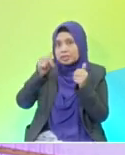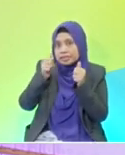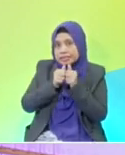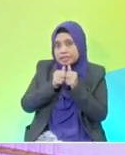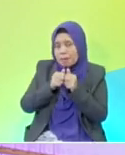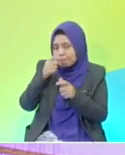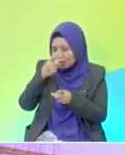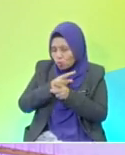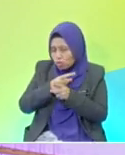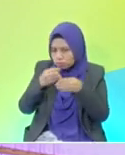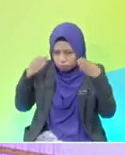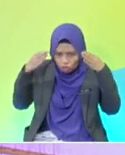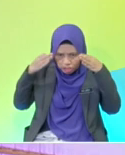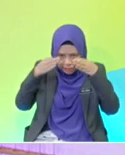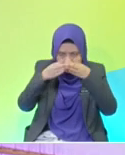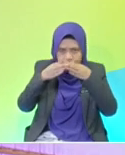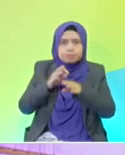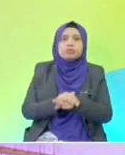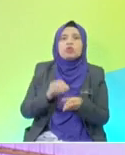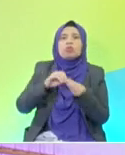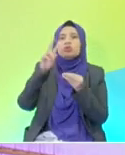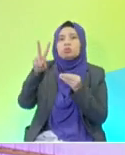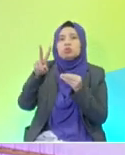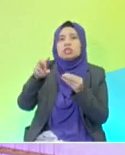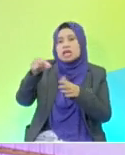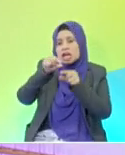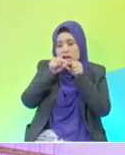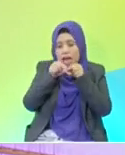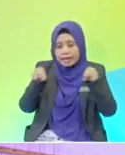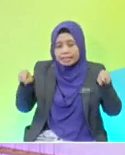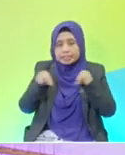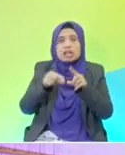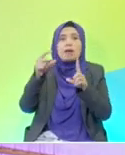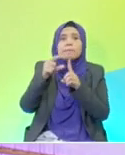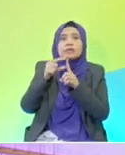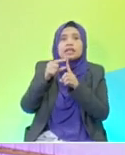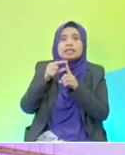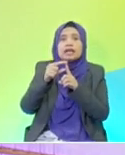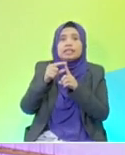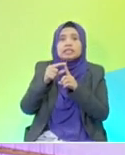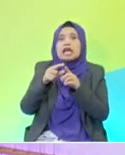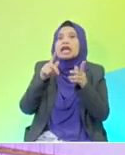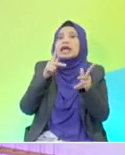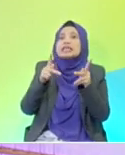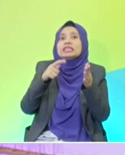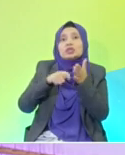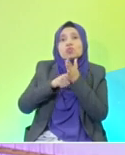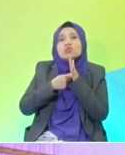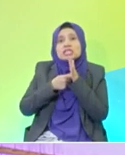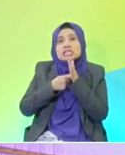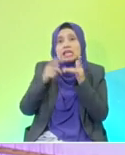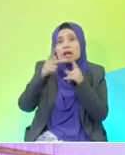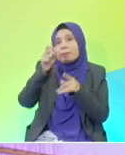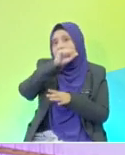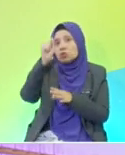teliti oke yang kedua garis perkataan yang Cikgu katakan tadi sebagai kata kunci kepada soalan